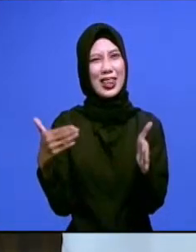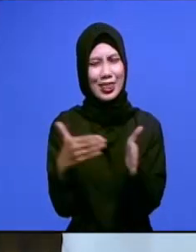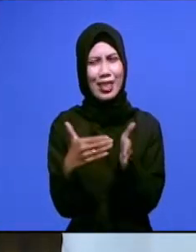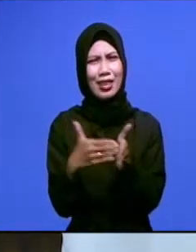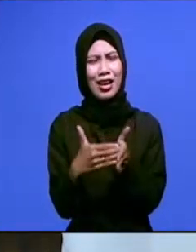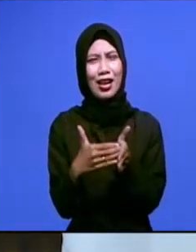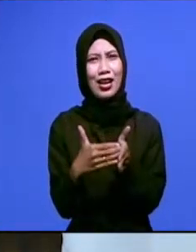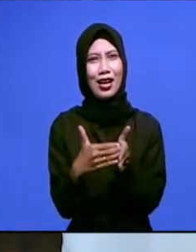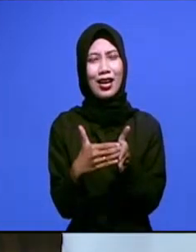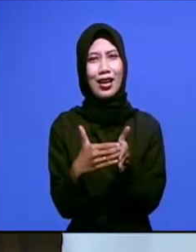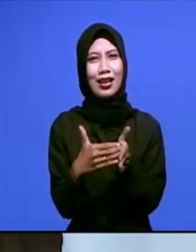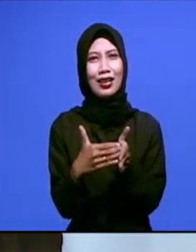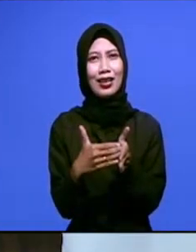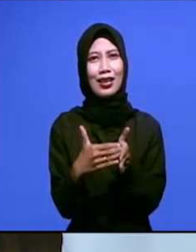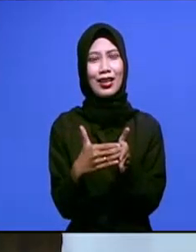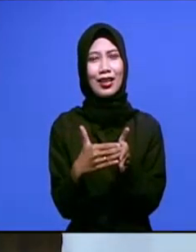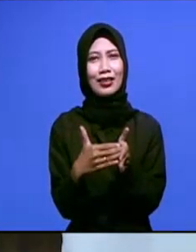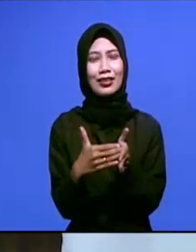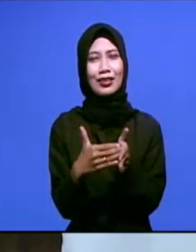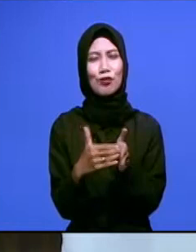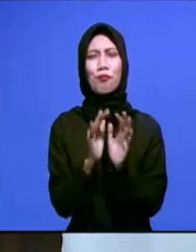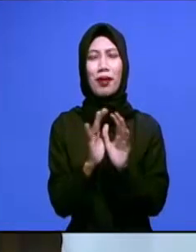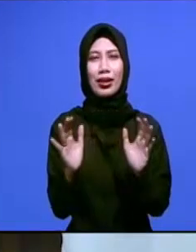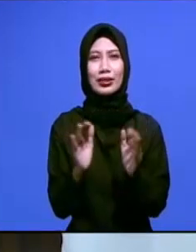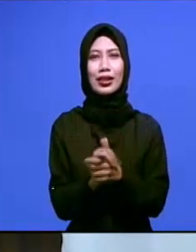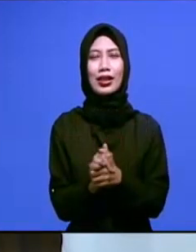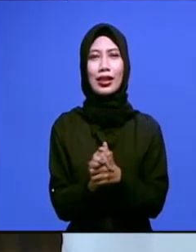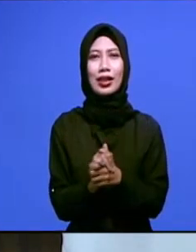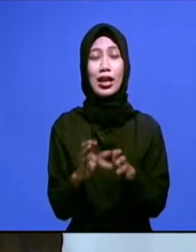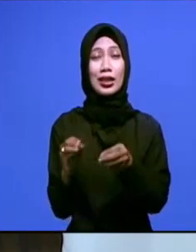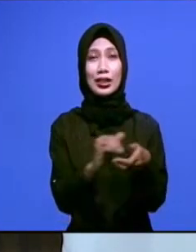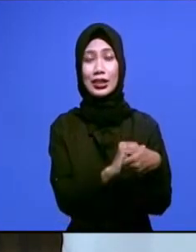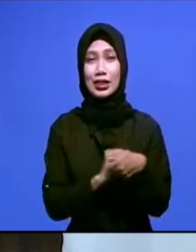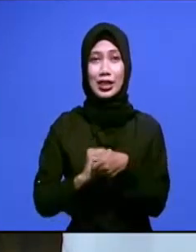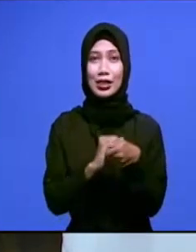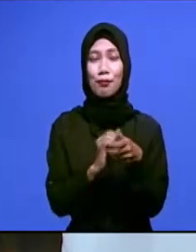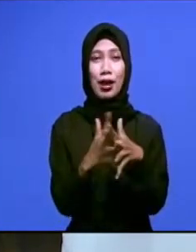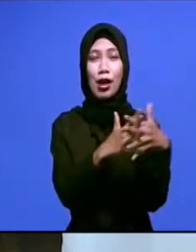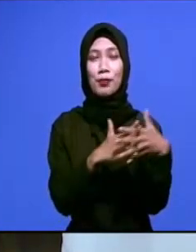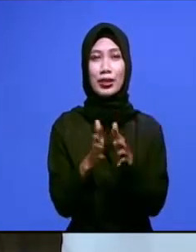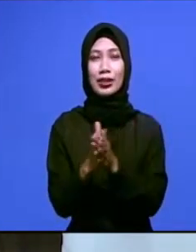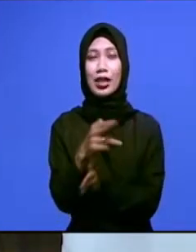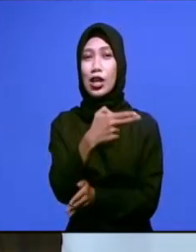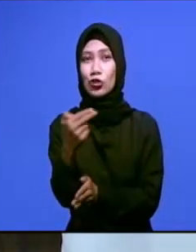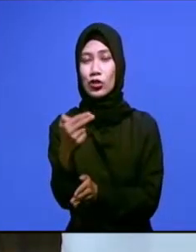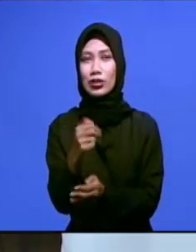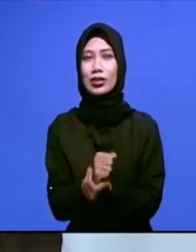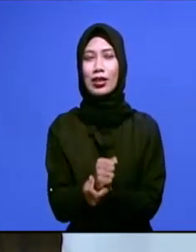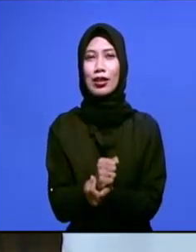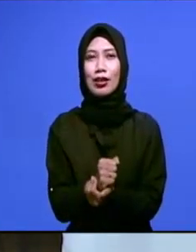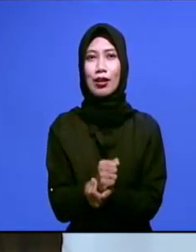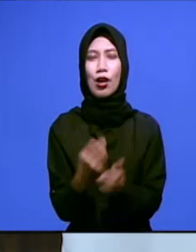global maupun masa yang tenang, kemitraan strategis kami dengan Indonesia membuktikan